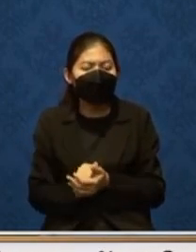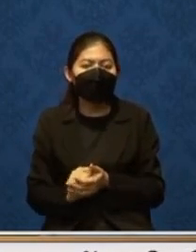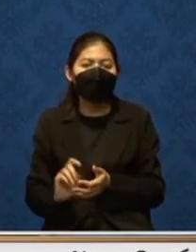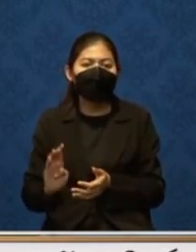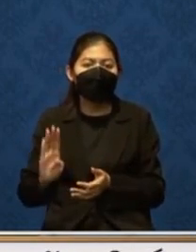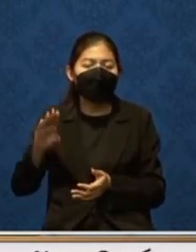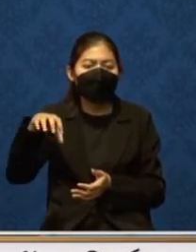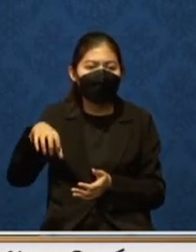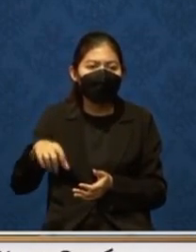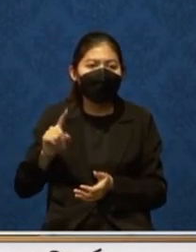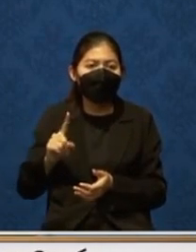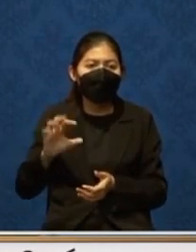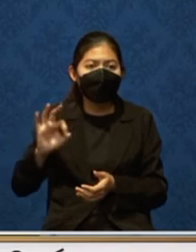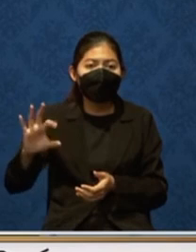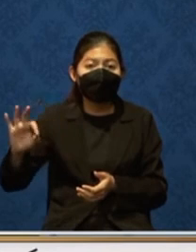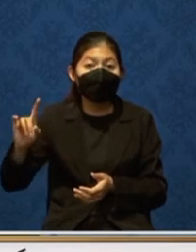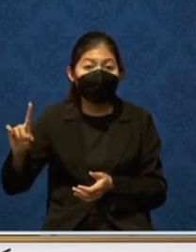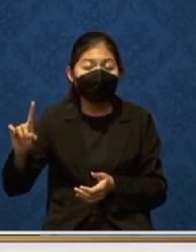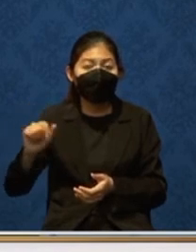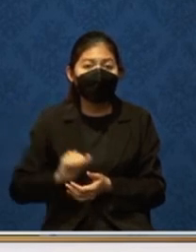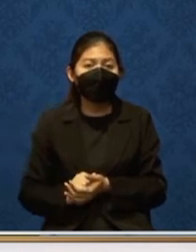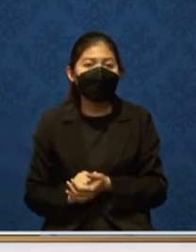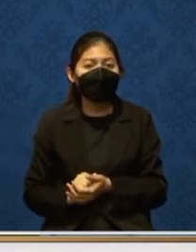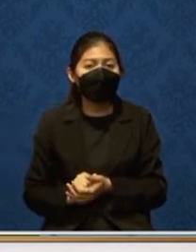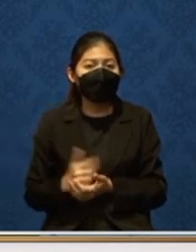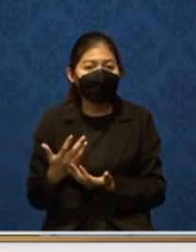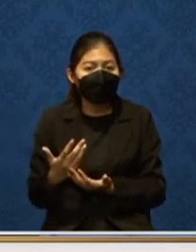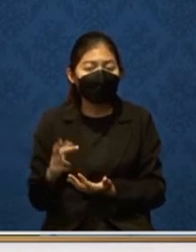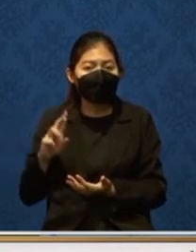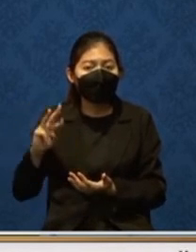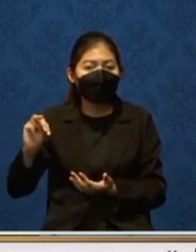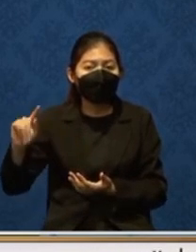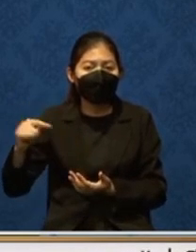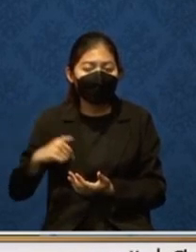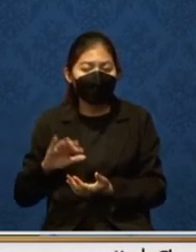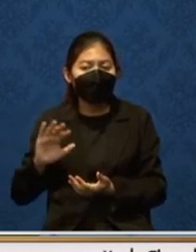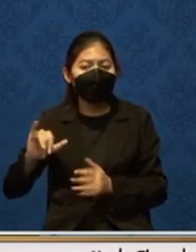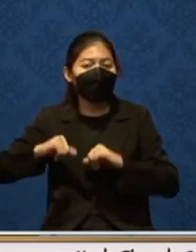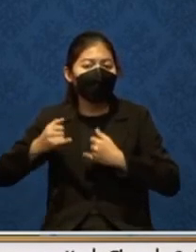ิรัม 1991 จำกัดซึ่อาจไมไดเป็ของท่านรฐมนตีโดยตรงครั